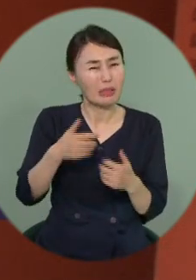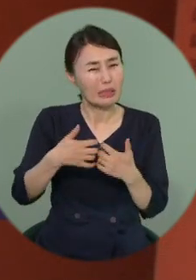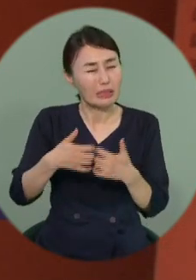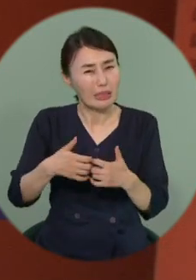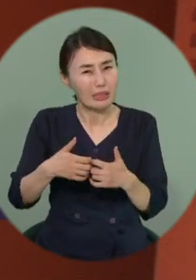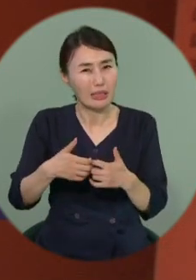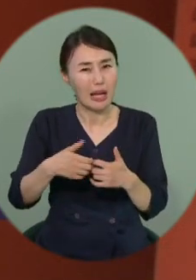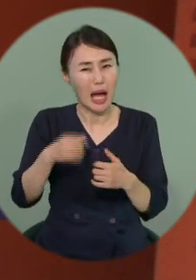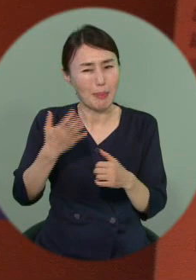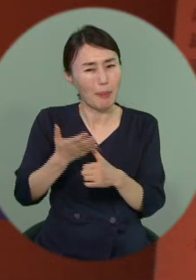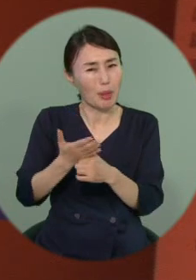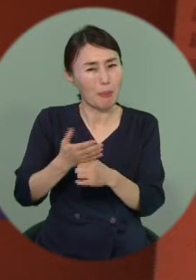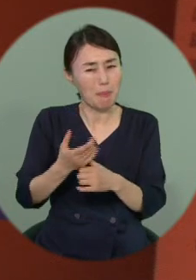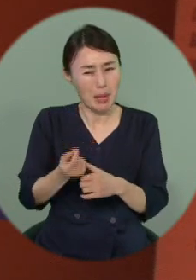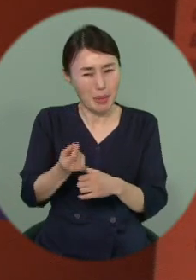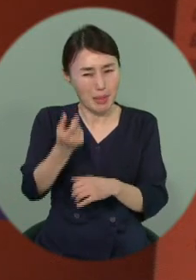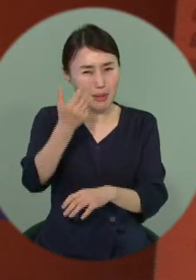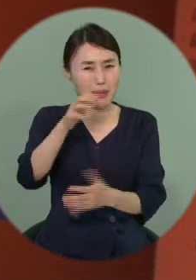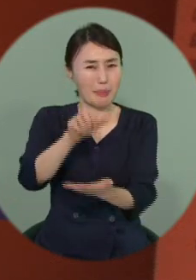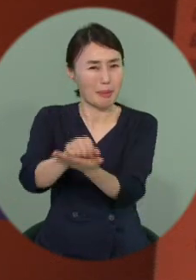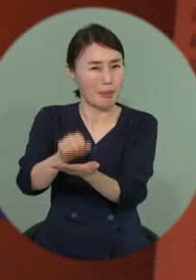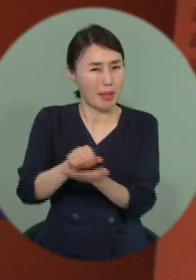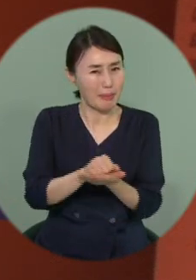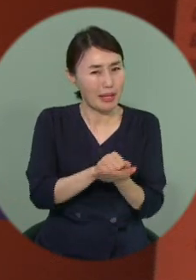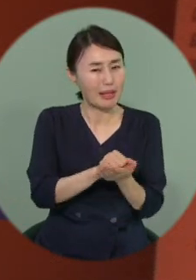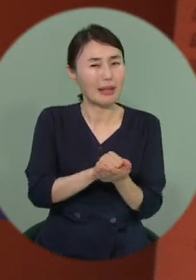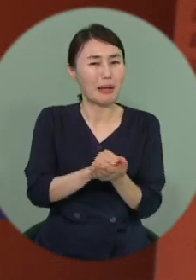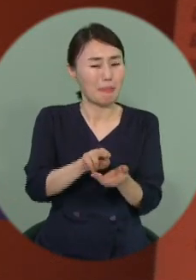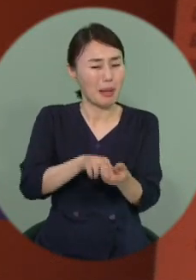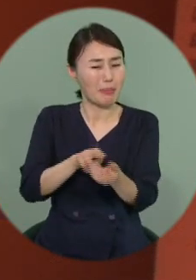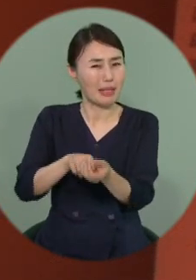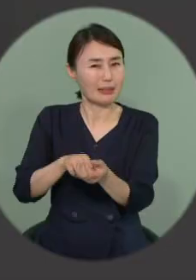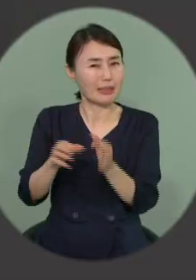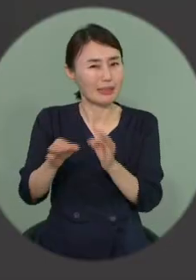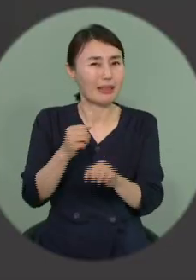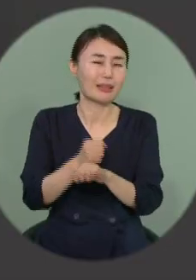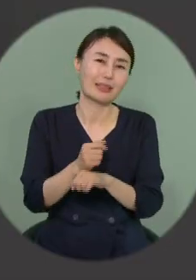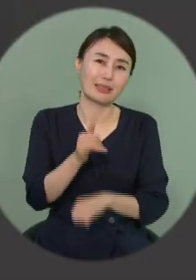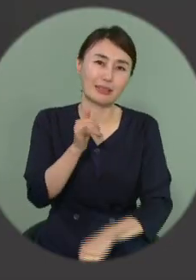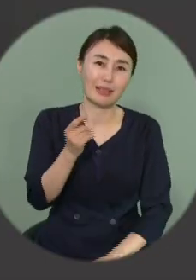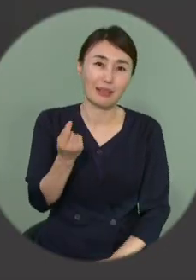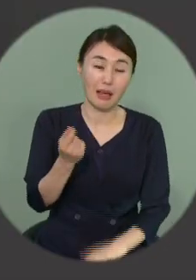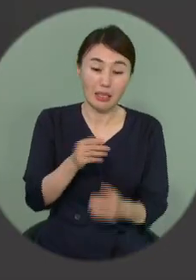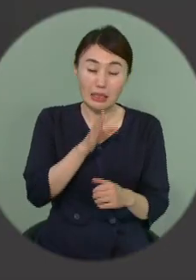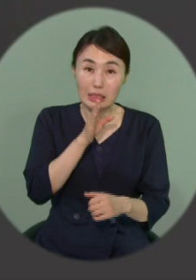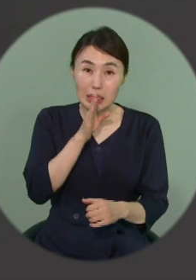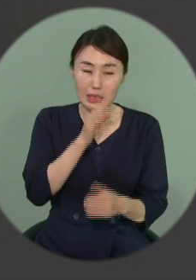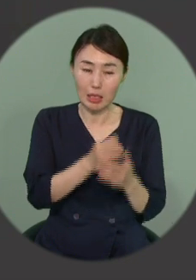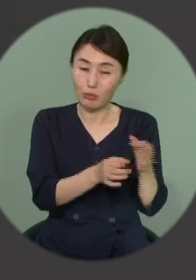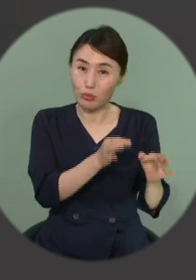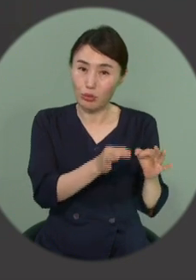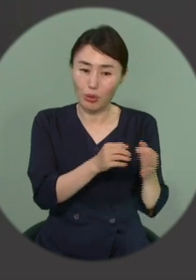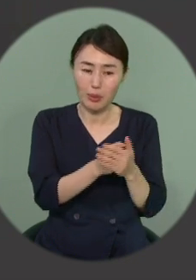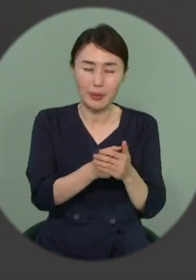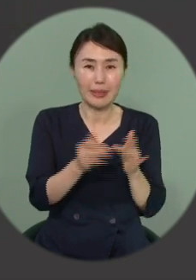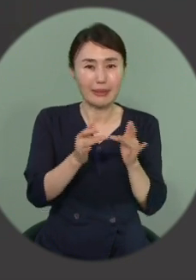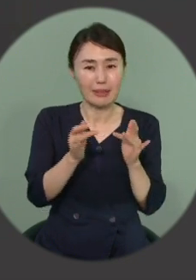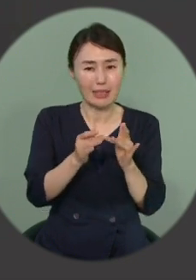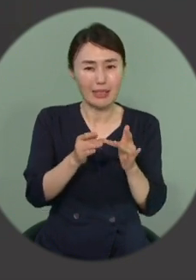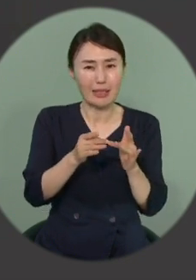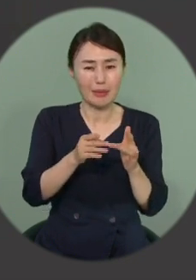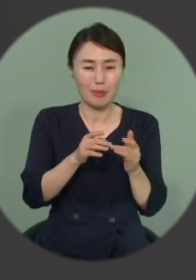해 가지고를 표를 최대한 빨리 확보해 놓고 판매를 목적을 하시는 분들이 실제 올해 프로스포츠 온라인 안표